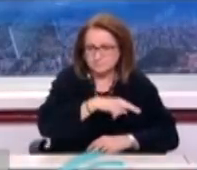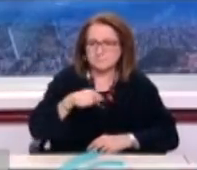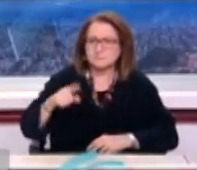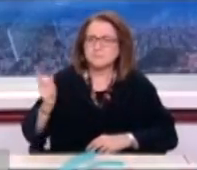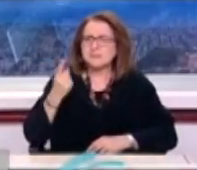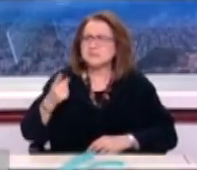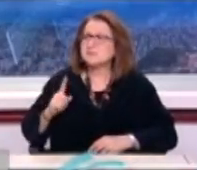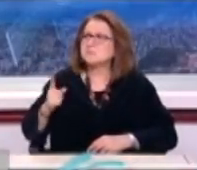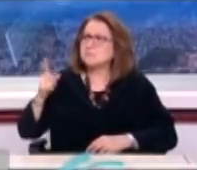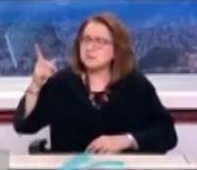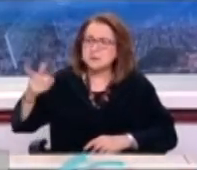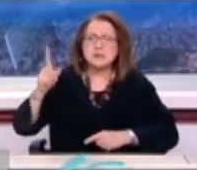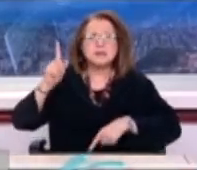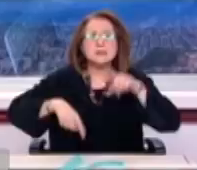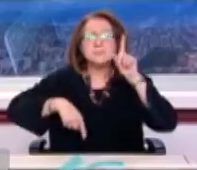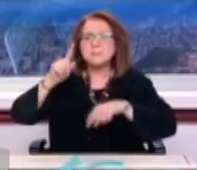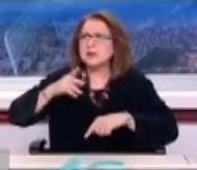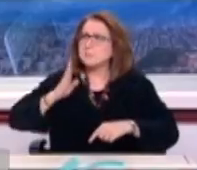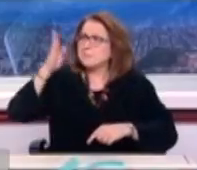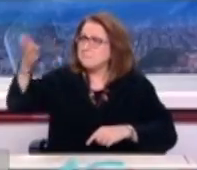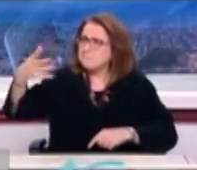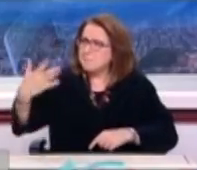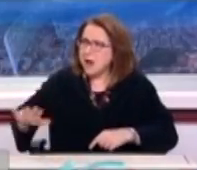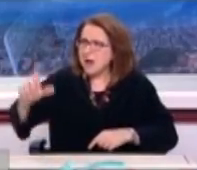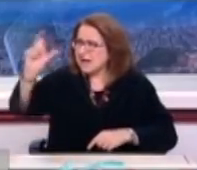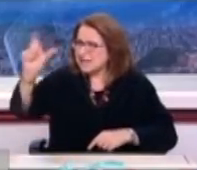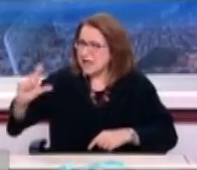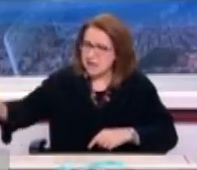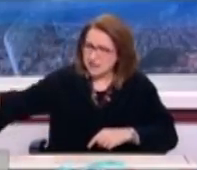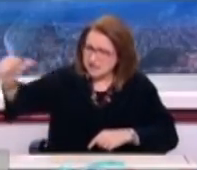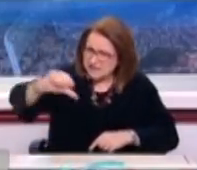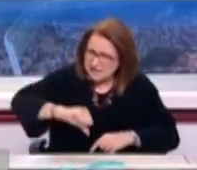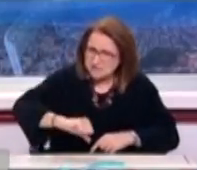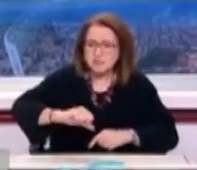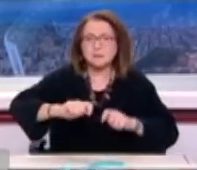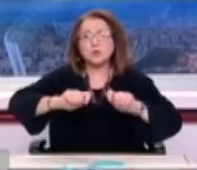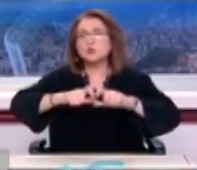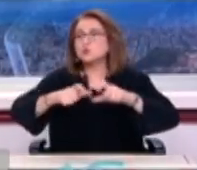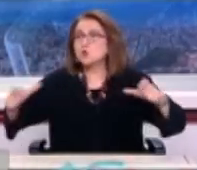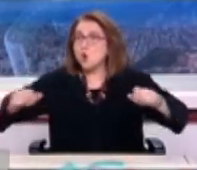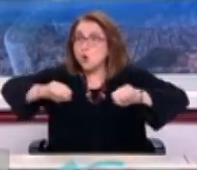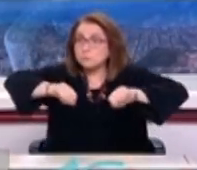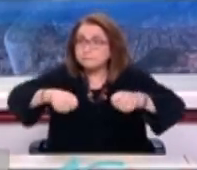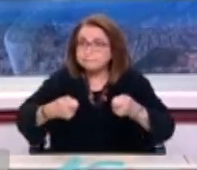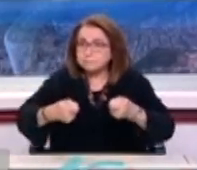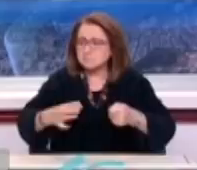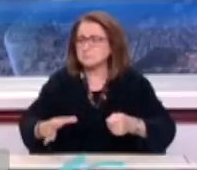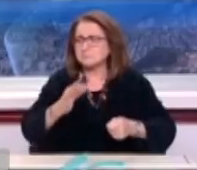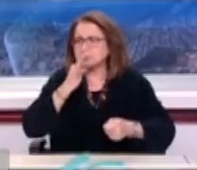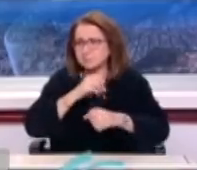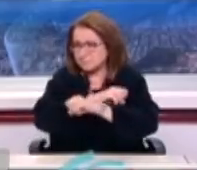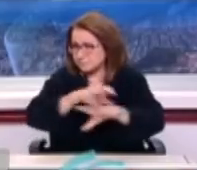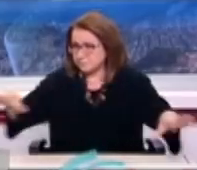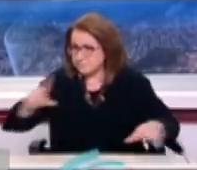οι οποίες είχαν έρθει από περιοχές πληττόμενες της Ιταλίας. Κλείσαν κάποια σχολεία για κάποιες μέρες, ώστε να αποφευθεί η μετάδοση στην